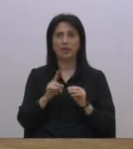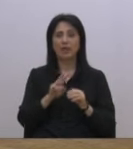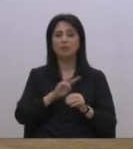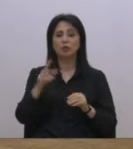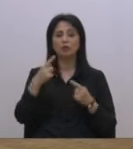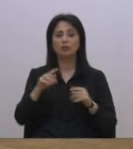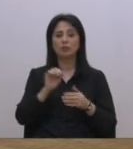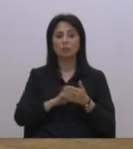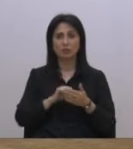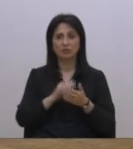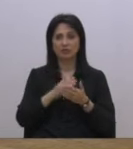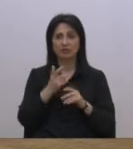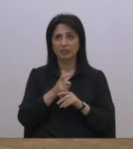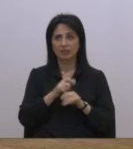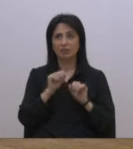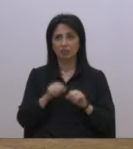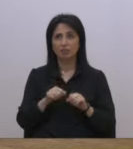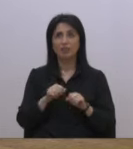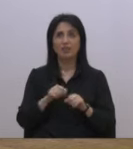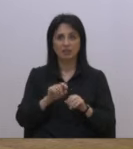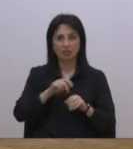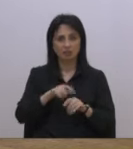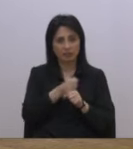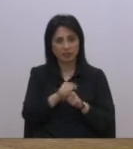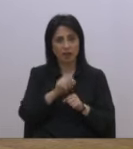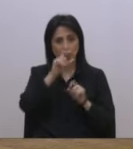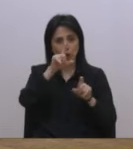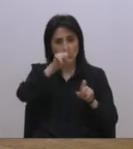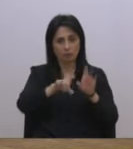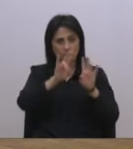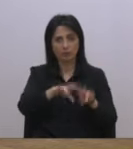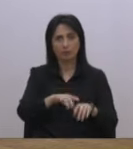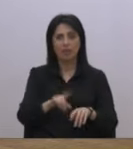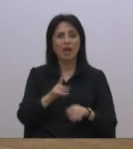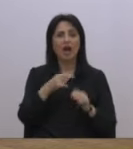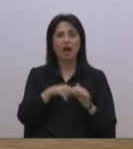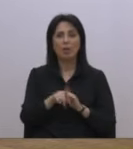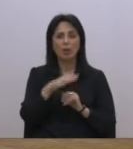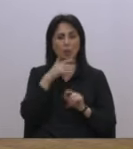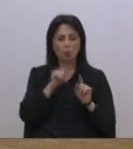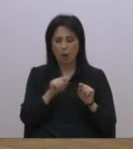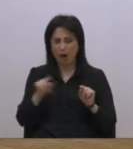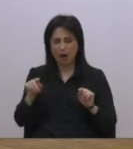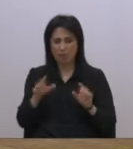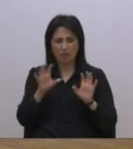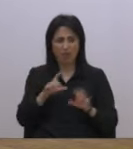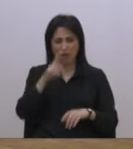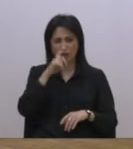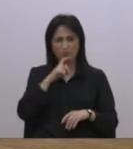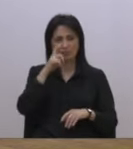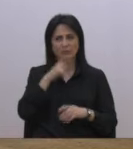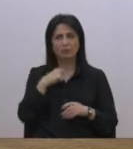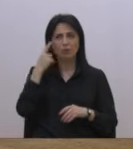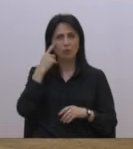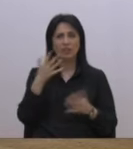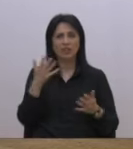სხვა მიზეზი შეიძლება იყოს და შეიძლება იყოს და ძალით ტოვებს სკოლაში, რა გამო ამისგან ღმერთმა იცის. აი ესეთი უამრავი სულად გაუგებარი კანონია და მე